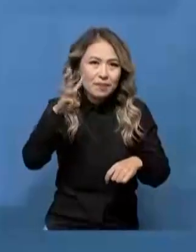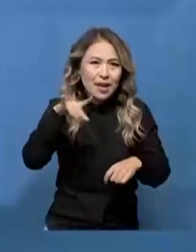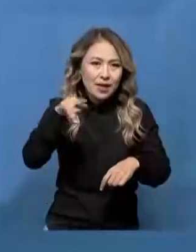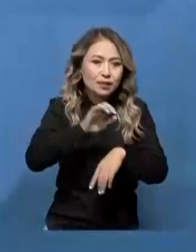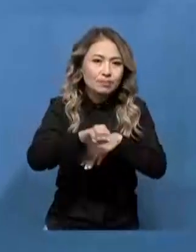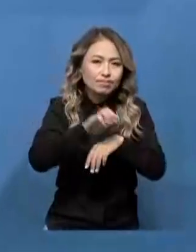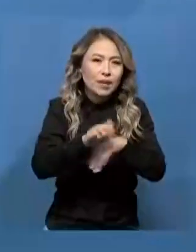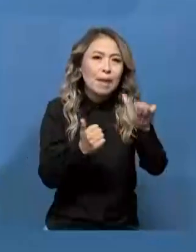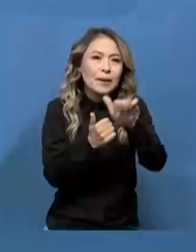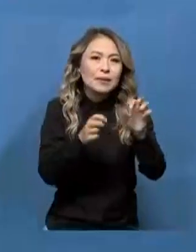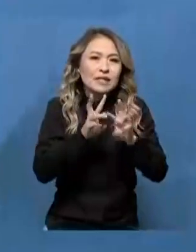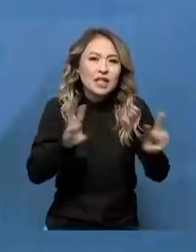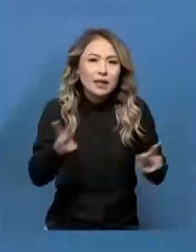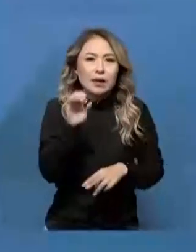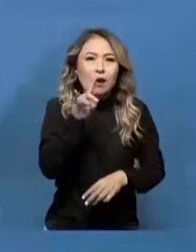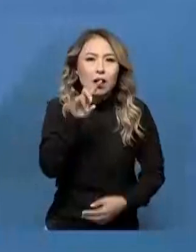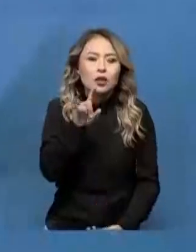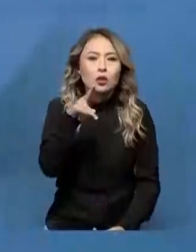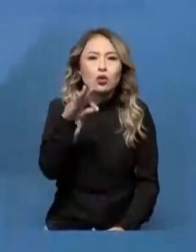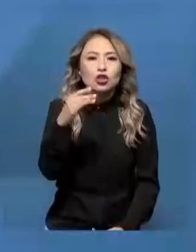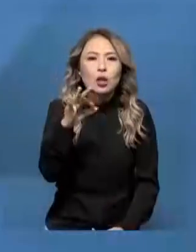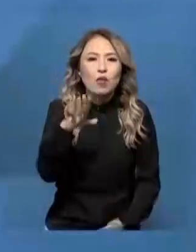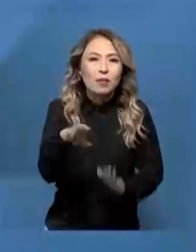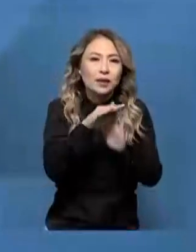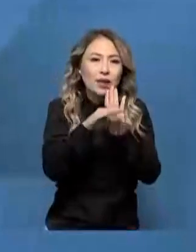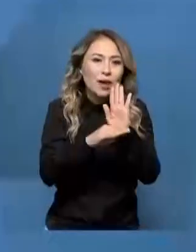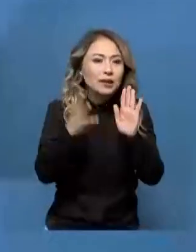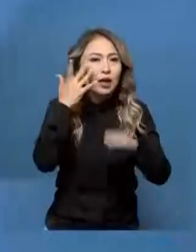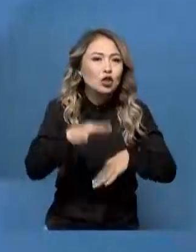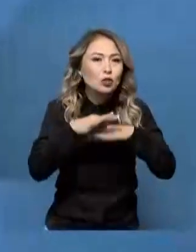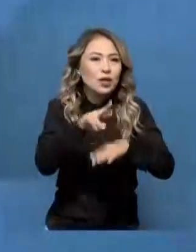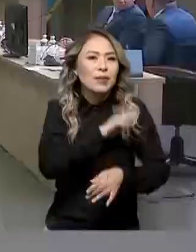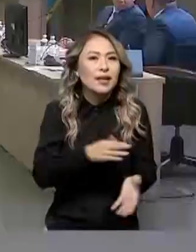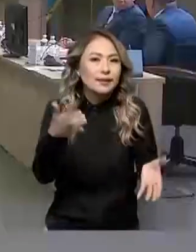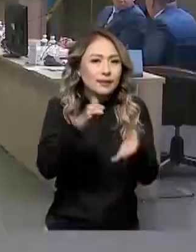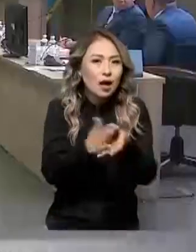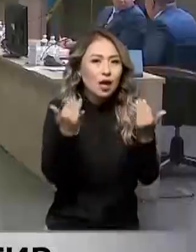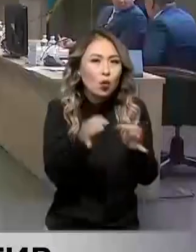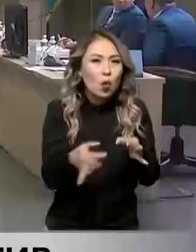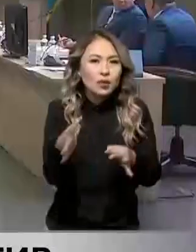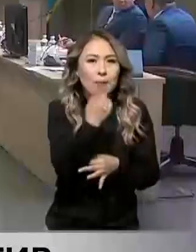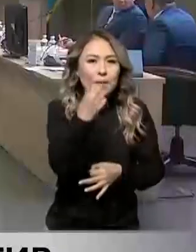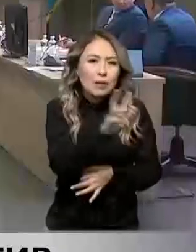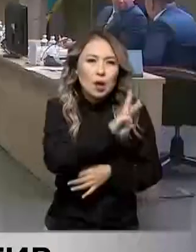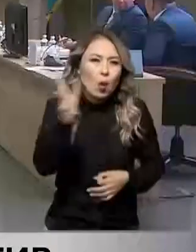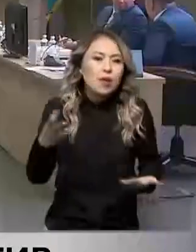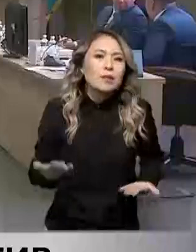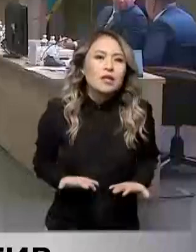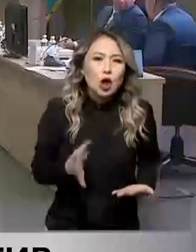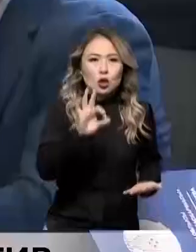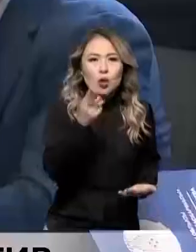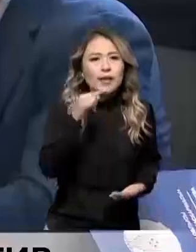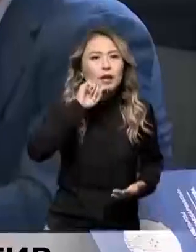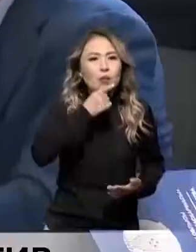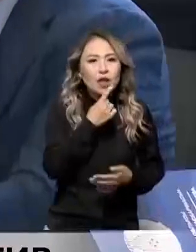өндірілді. Премьер-министрдің кеңесшісі Ералы Тоғжанов бағдарлама аясында атқарылған жұмыстармен танысты. Қазір облыстағы 1 миллионнан астам тұрғынның